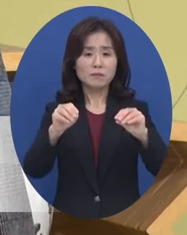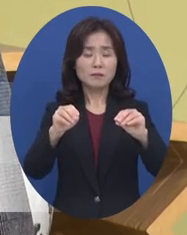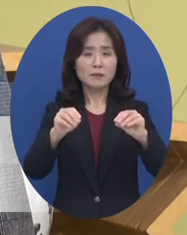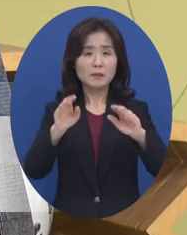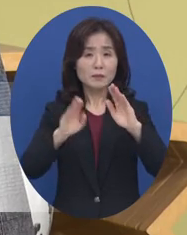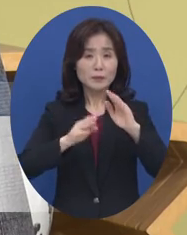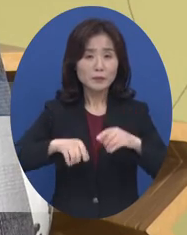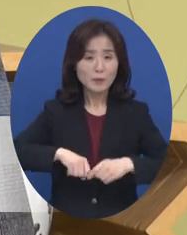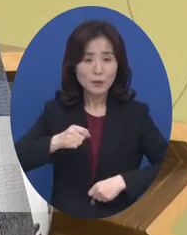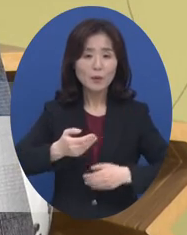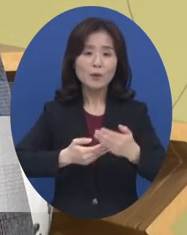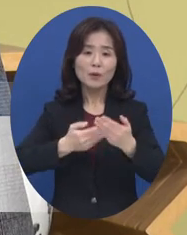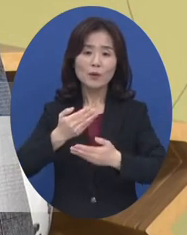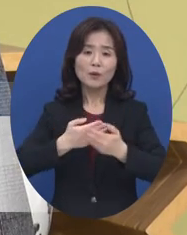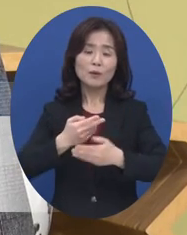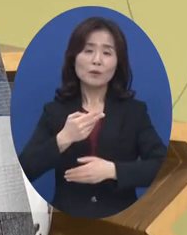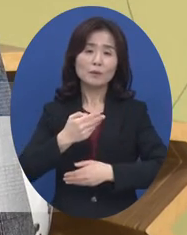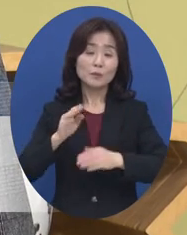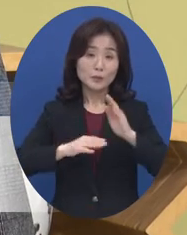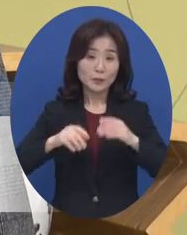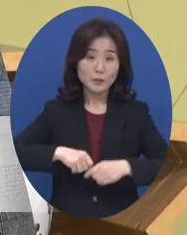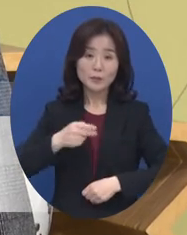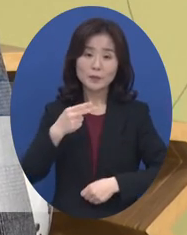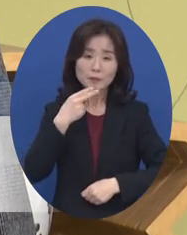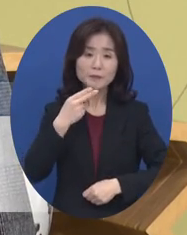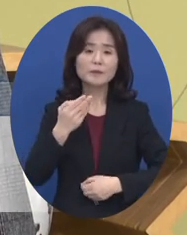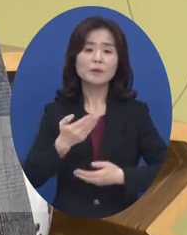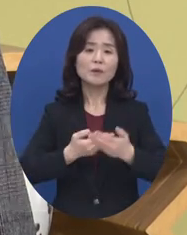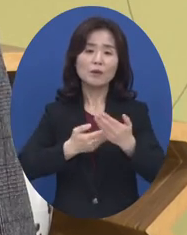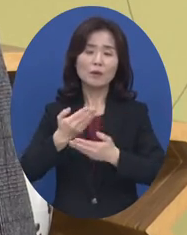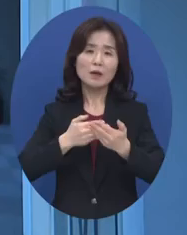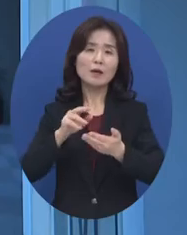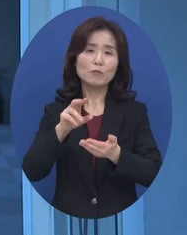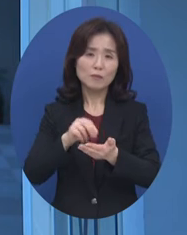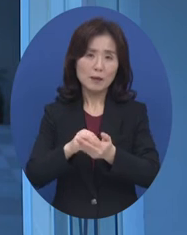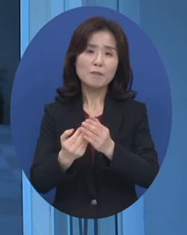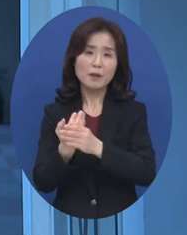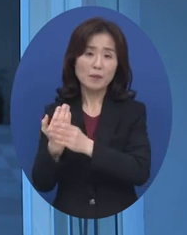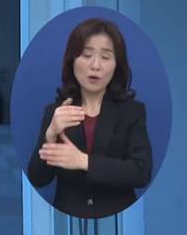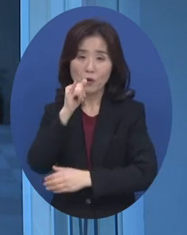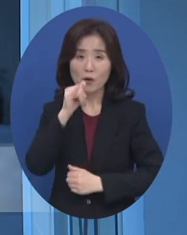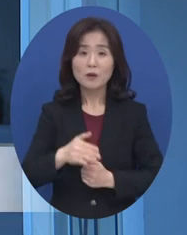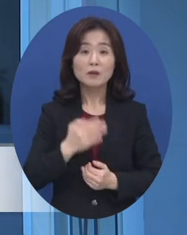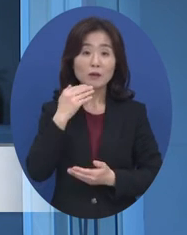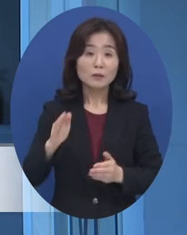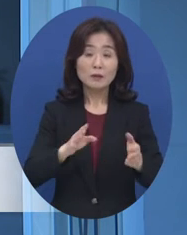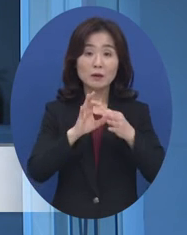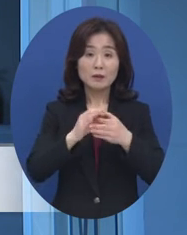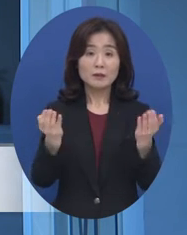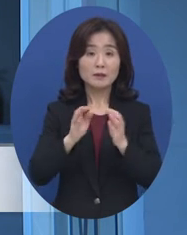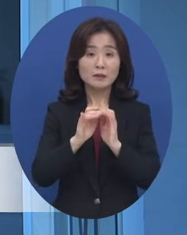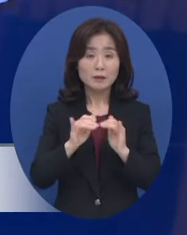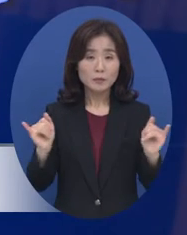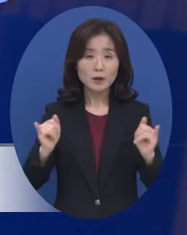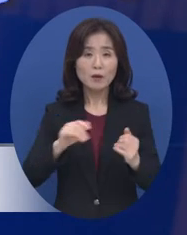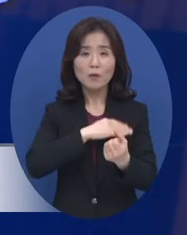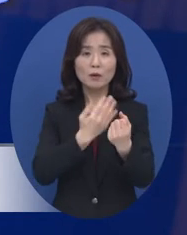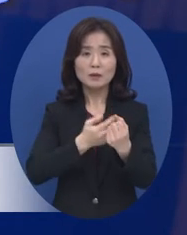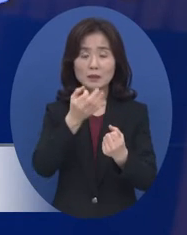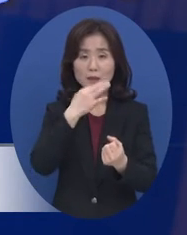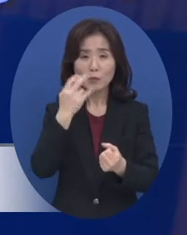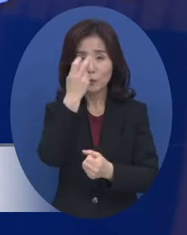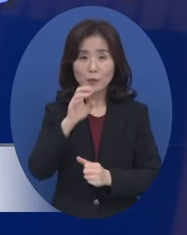흥분하게 불공정 사례가 발생하고 있습니다 경기력과 관련 종사자들의 권익을